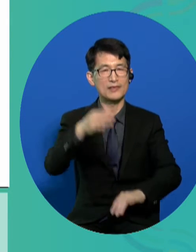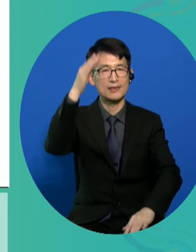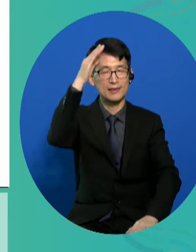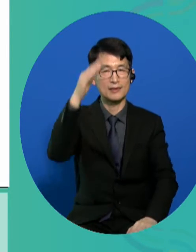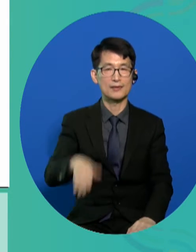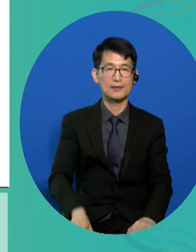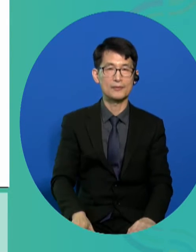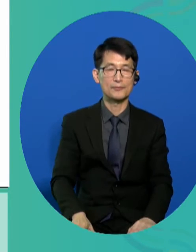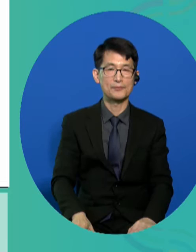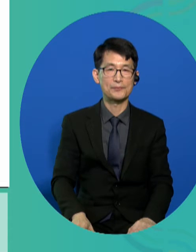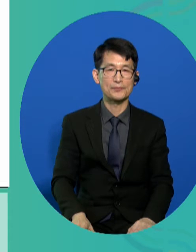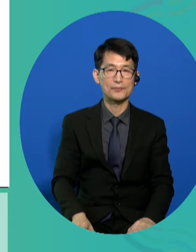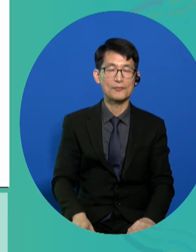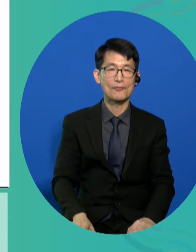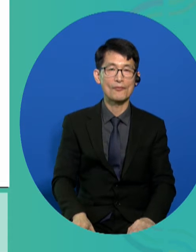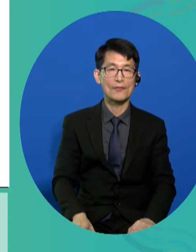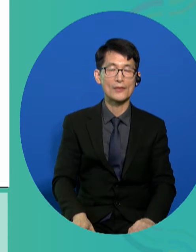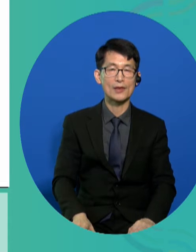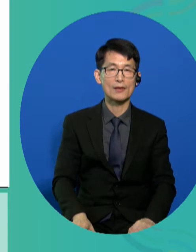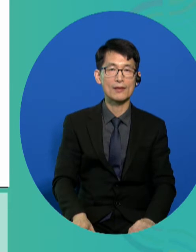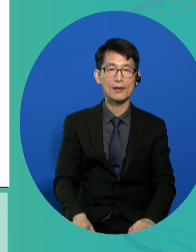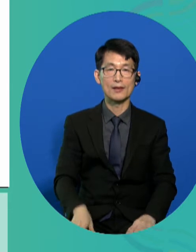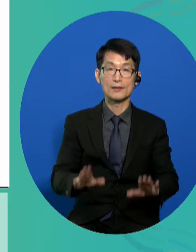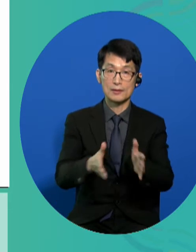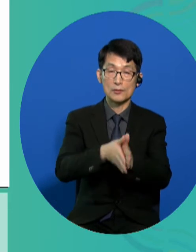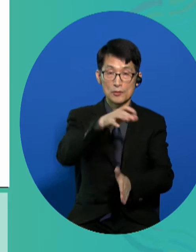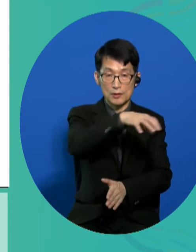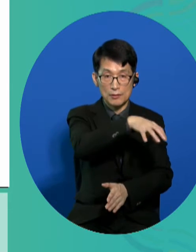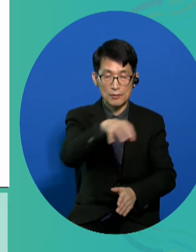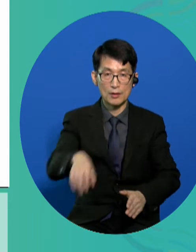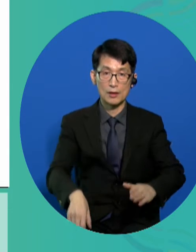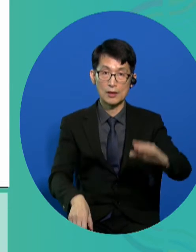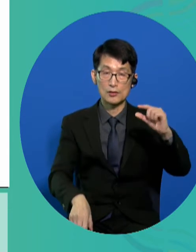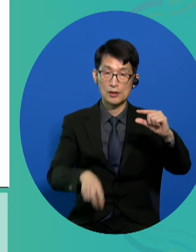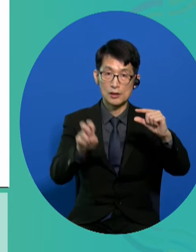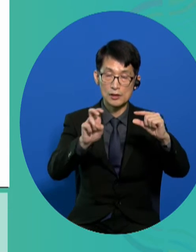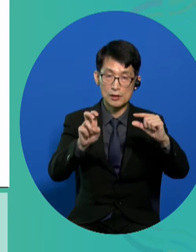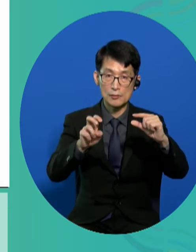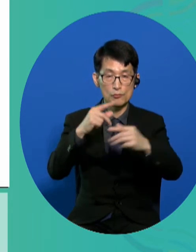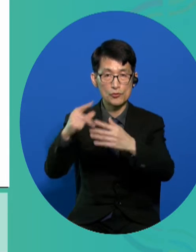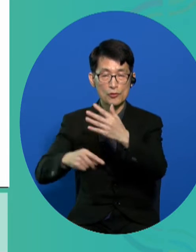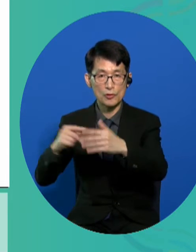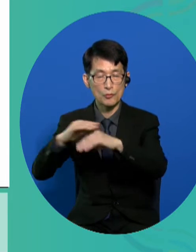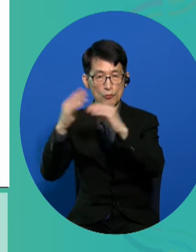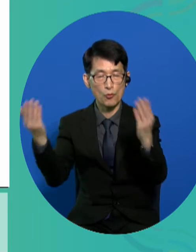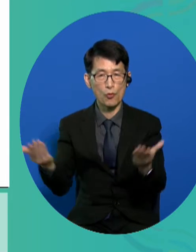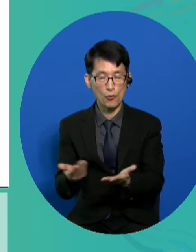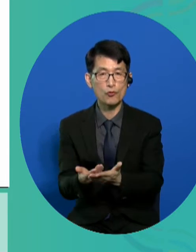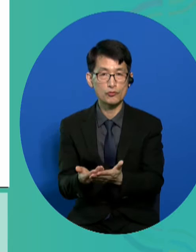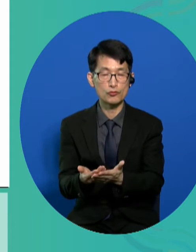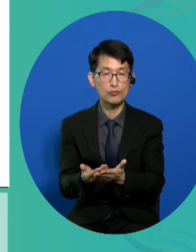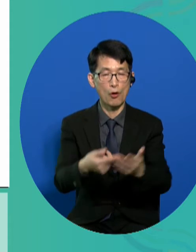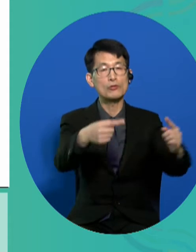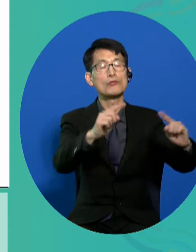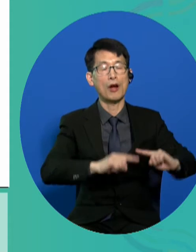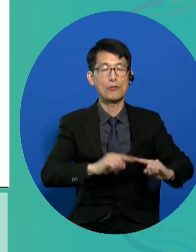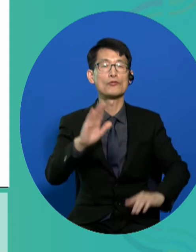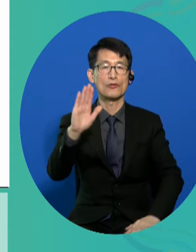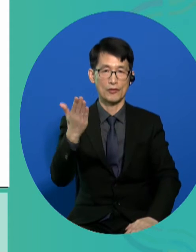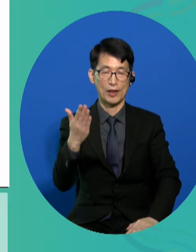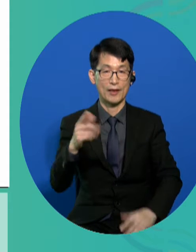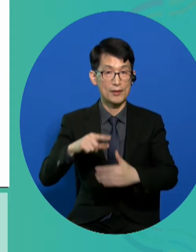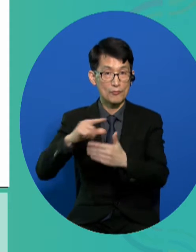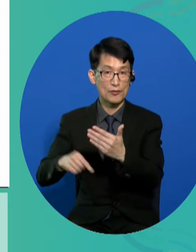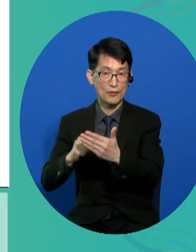G20 스마트시티 중 하나입니다. 그러나 모든 도시가 G3 ICT 프로그램의 대상이 될 수 있습니다. 저희